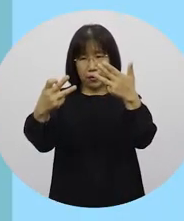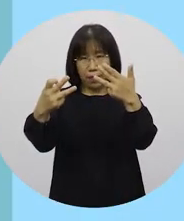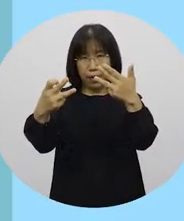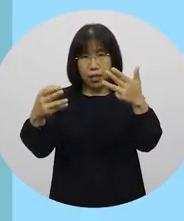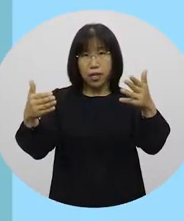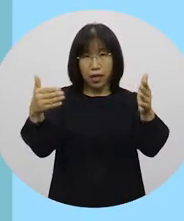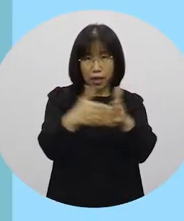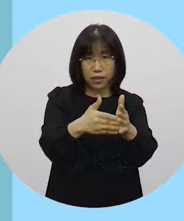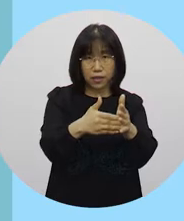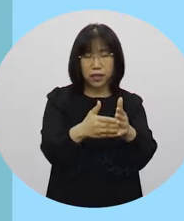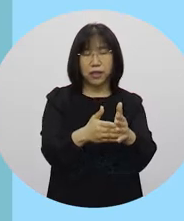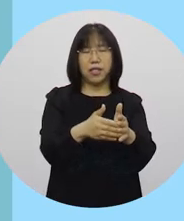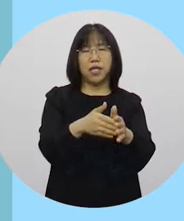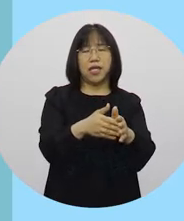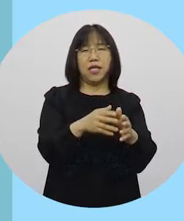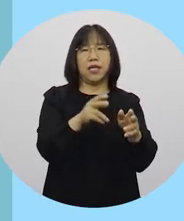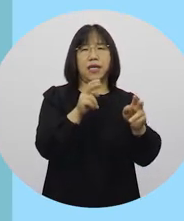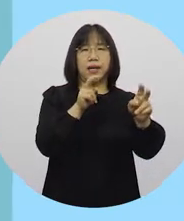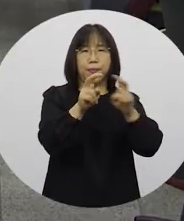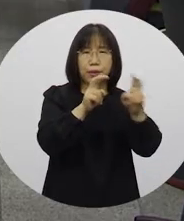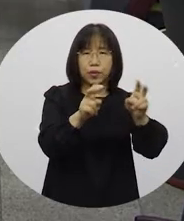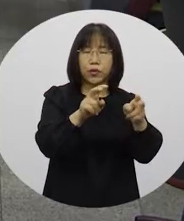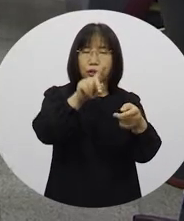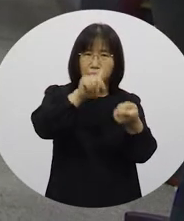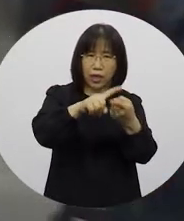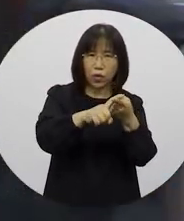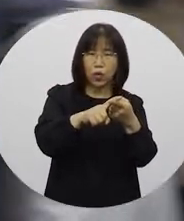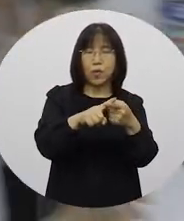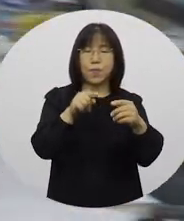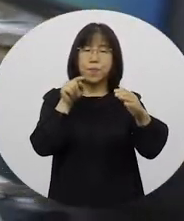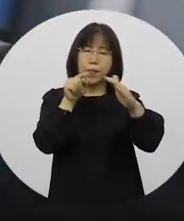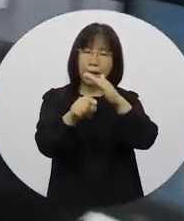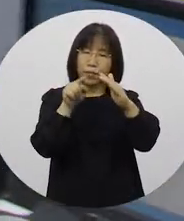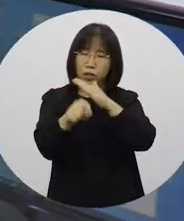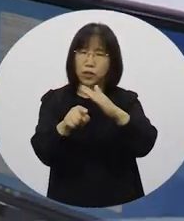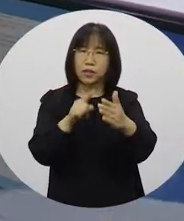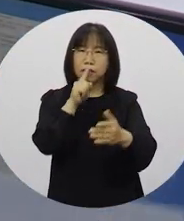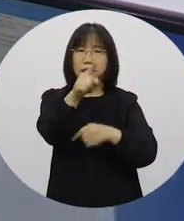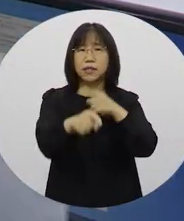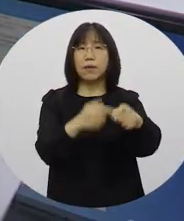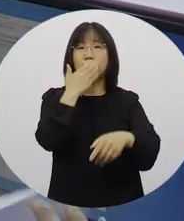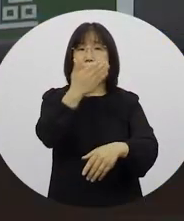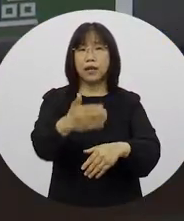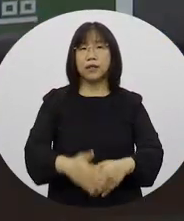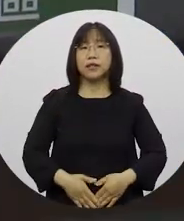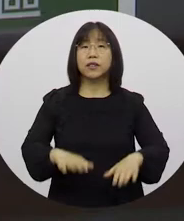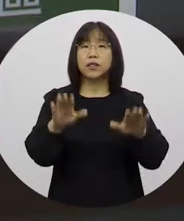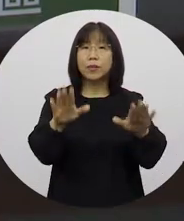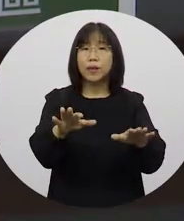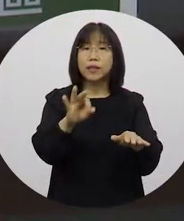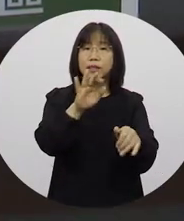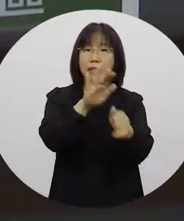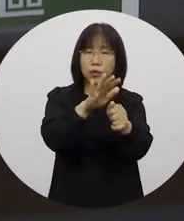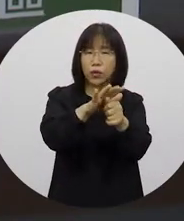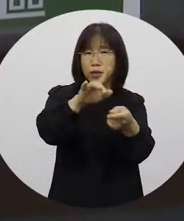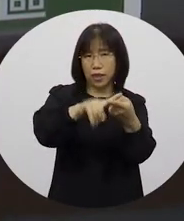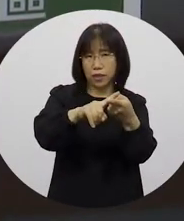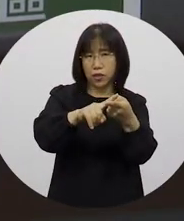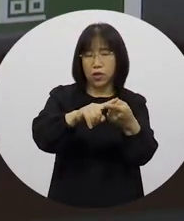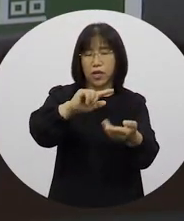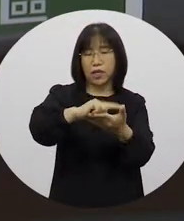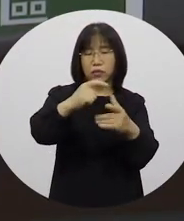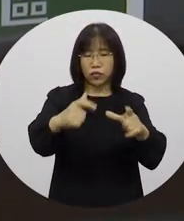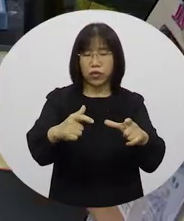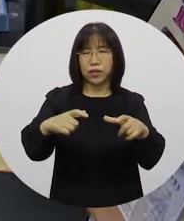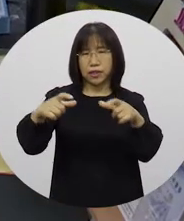8월 13일까지 업종별 속 안보 서에서 방문 신청 할 수 있습니다 이번 폐업 소상공인 지원에